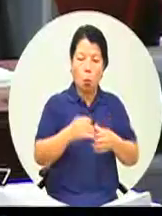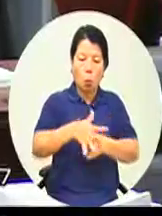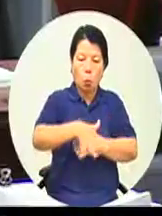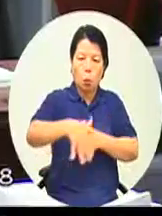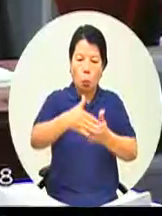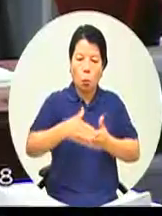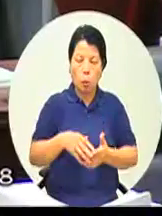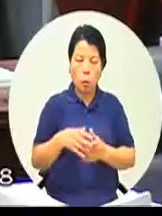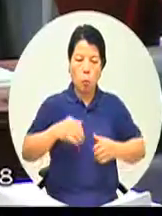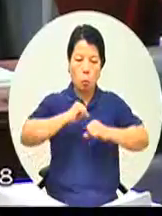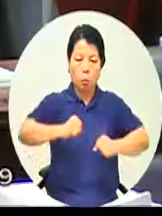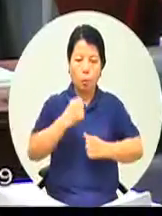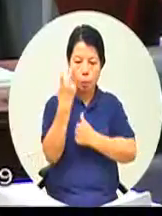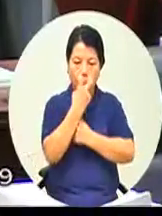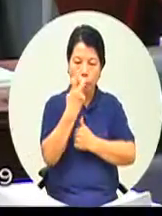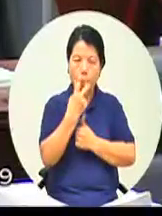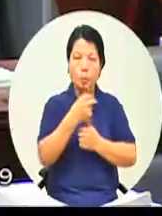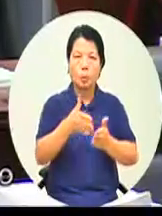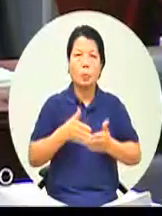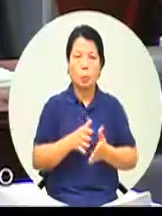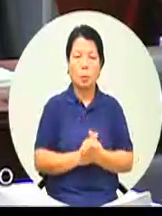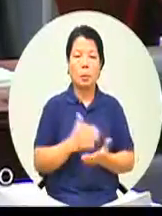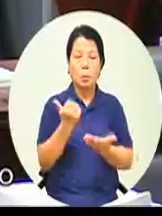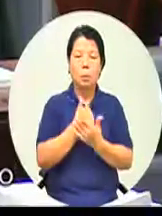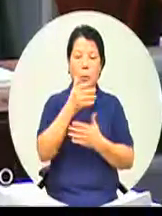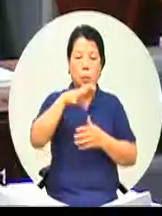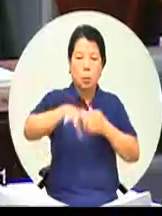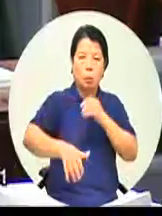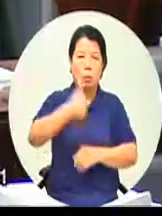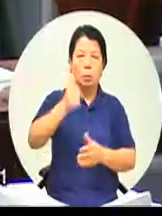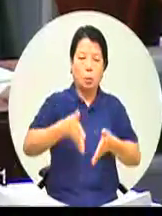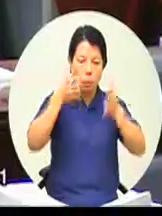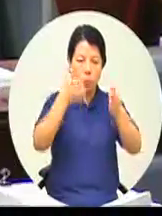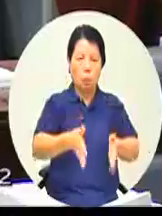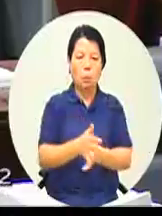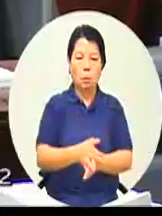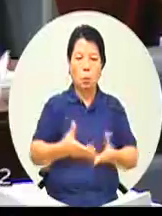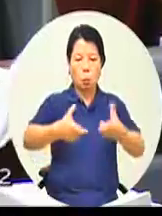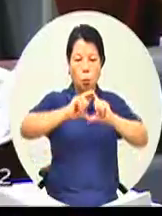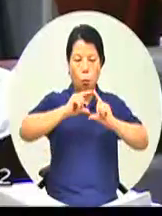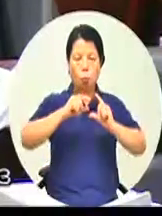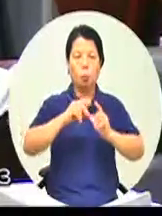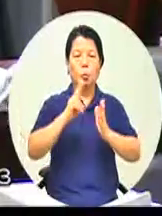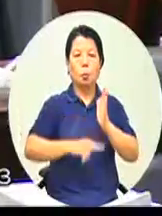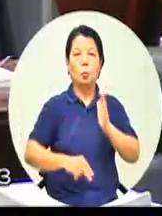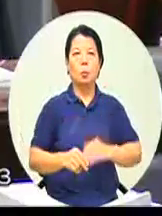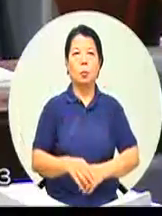健康检查。所以这点吼，是咪请咱局长吼，针对这一点来做答复。